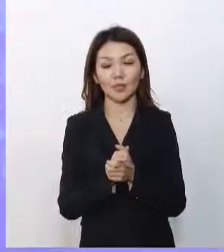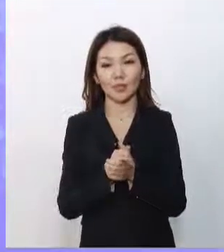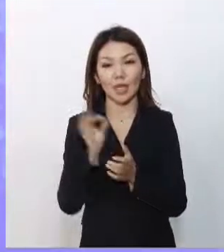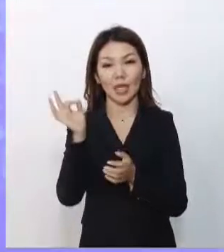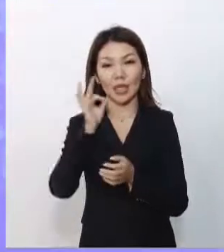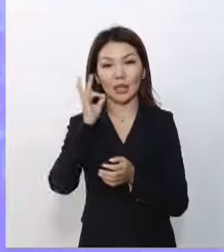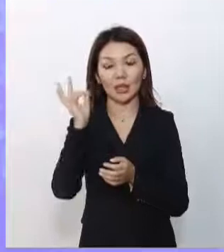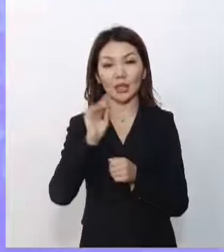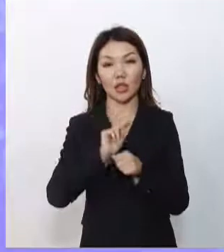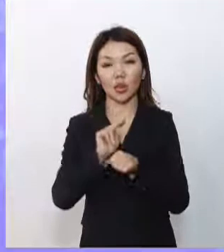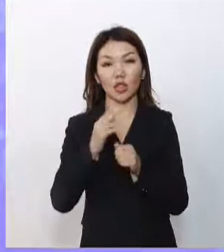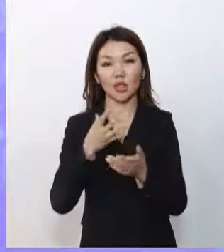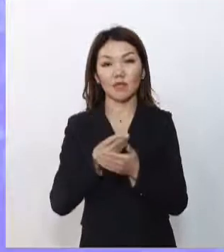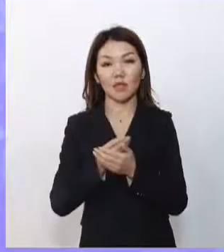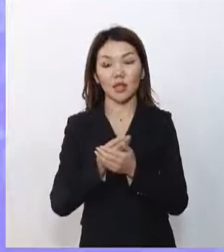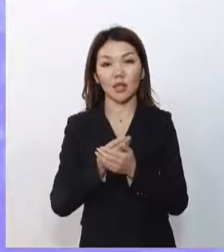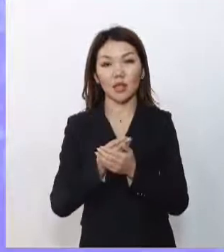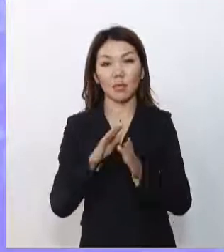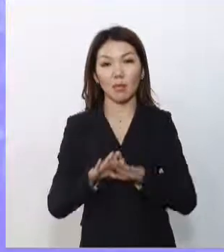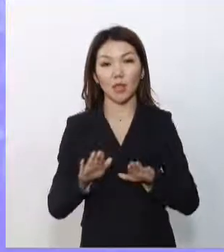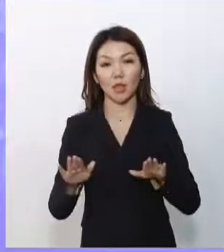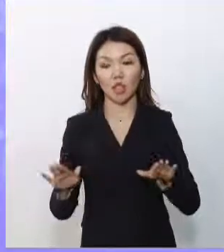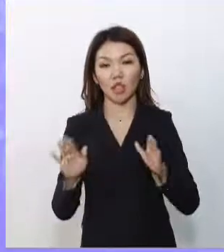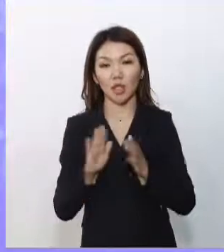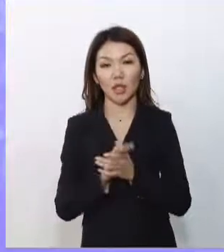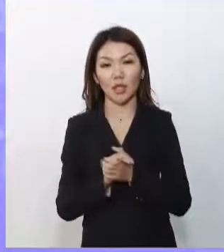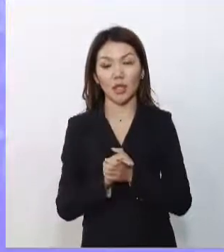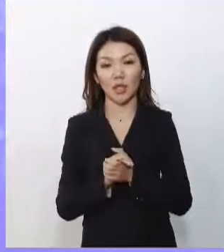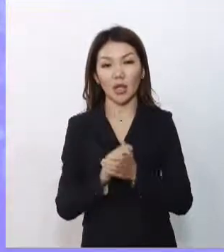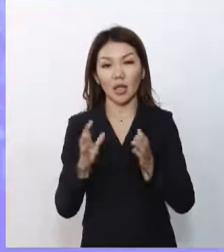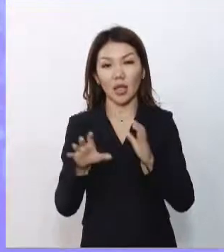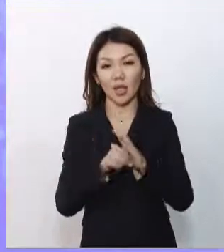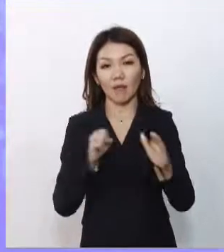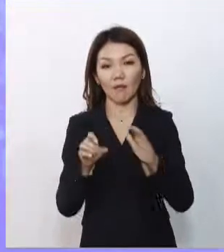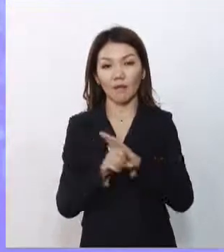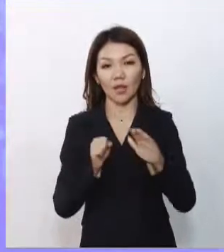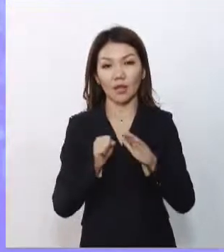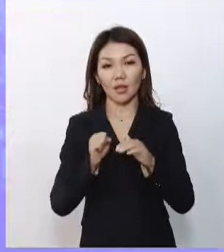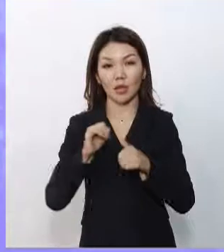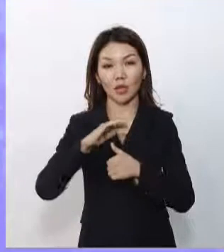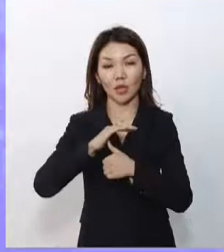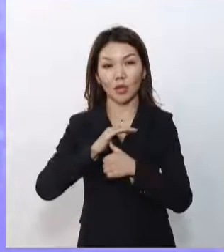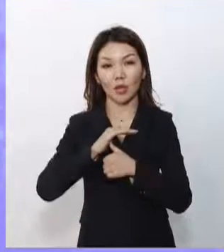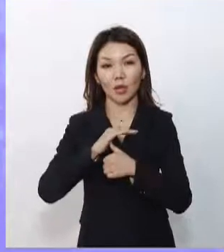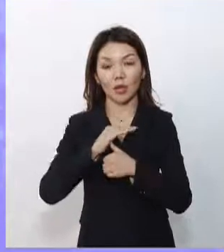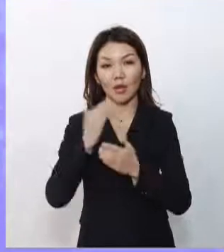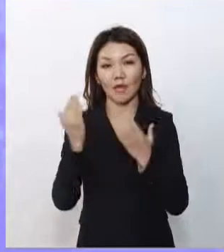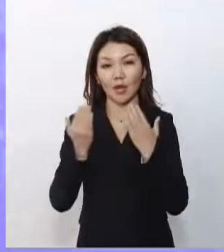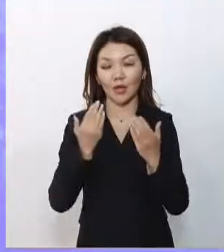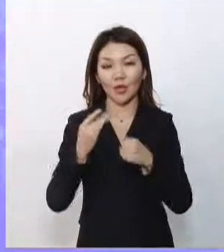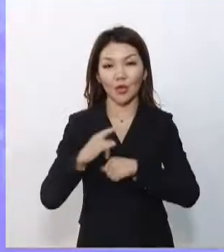Лисица учила своих малышей ловить под кустами веселых мышей.